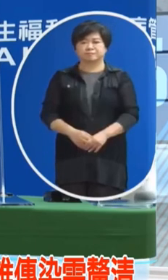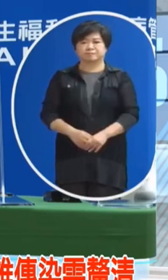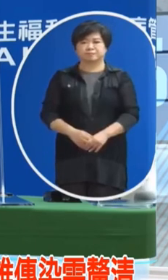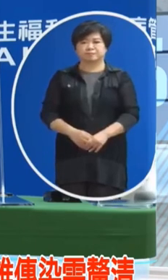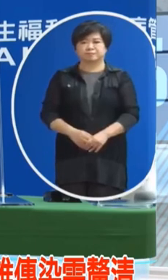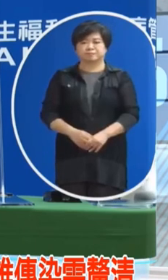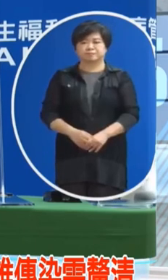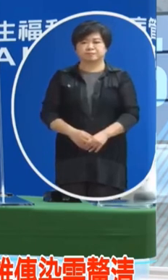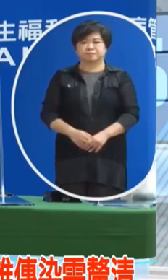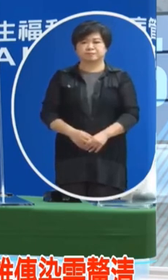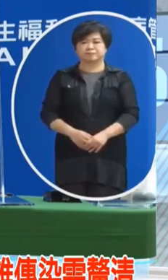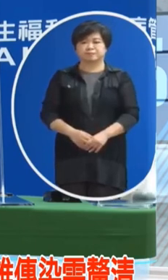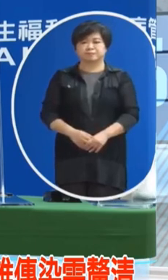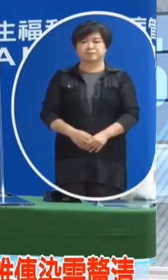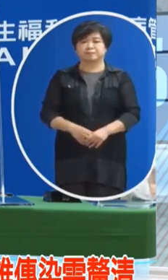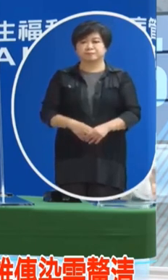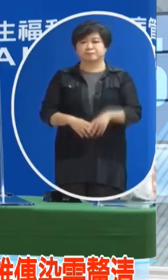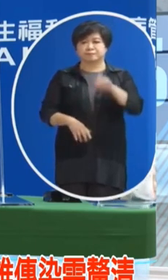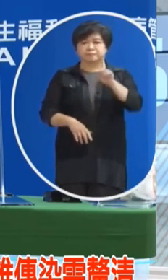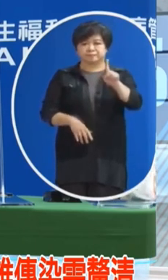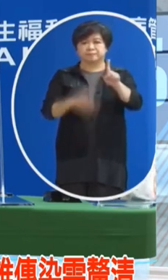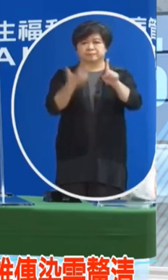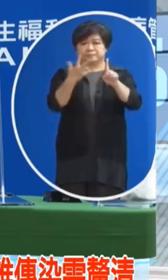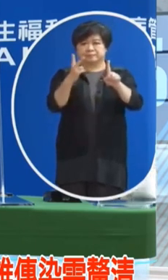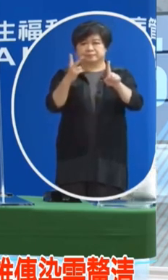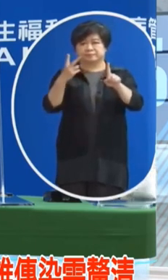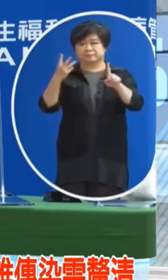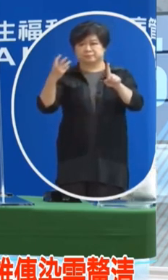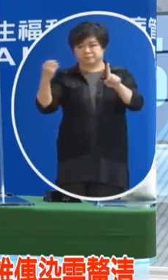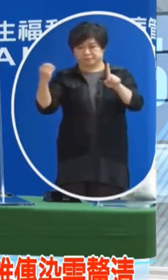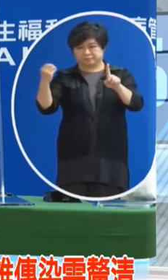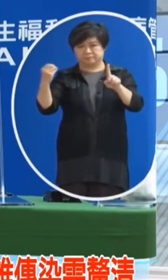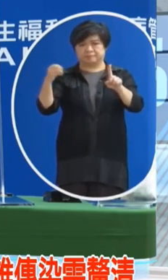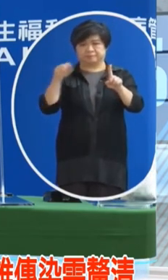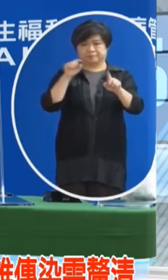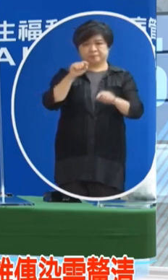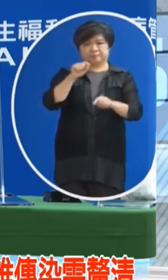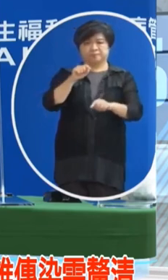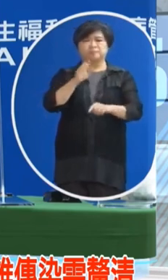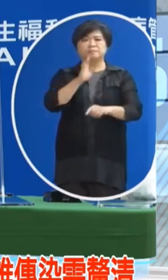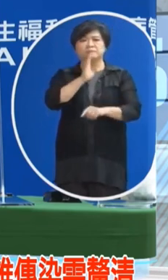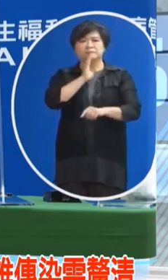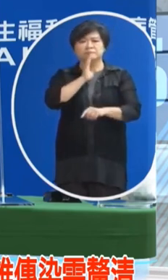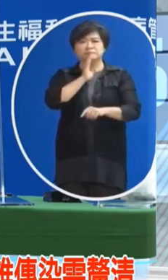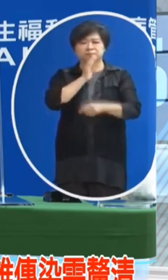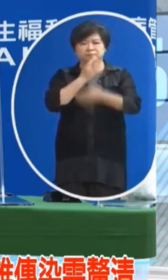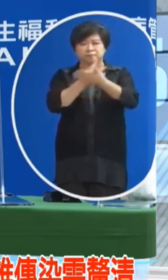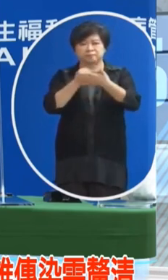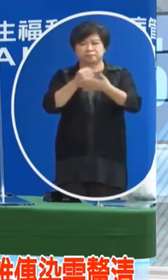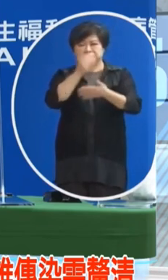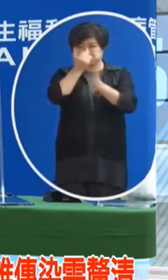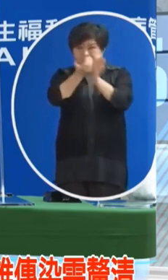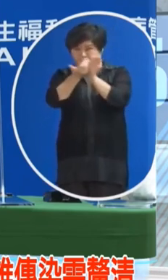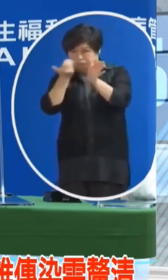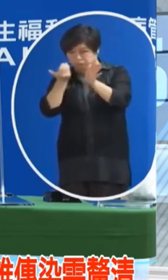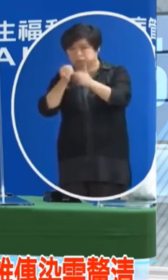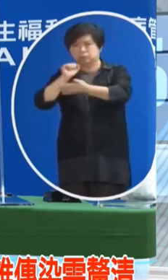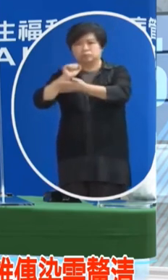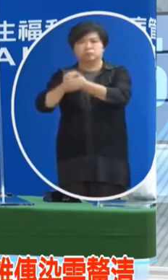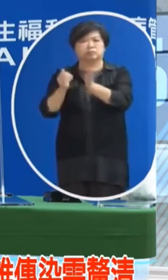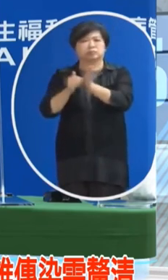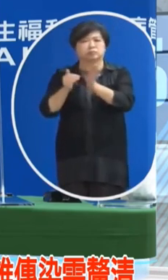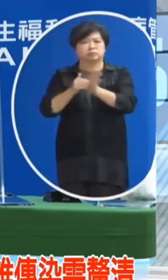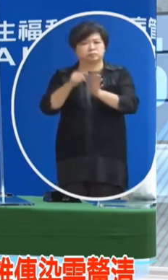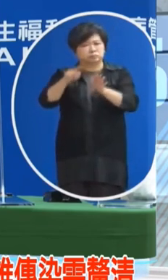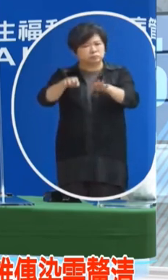病毒的源头方面，虽然知道染疫司机还有最先确诊的清洁员都是感染 Omicron 病毒，但到底谁传染